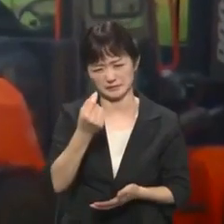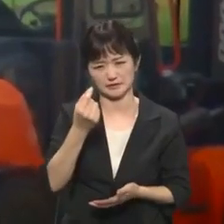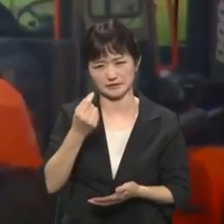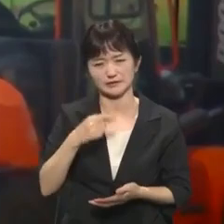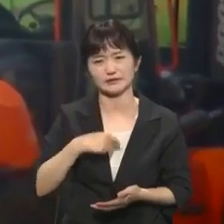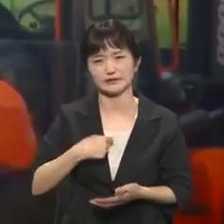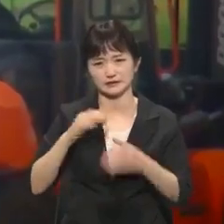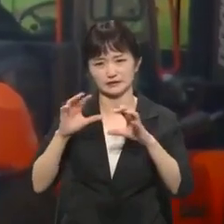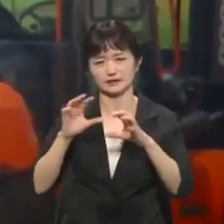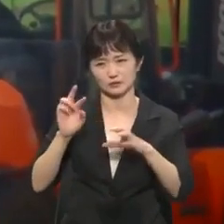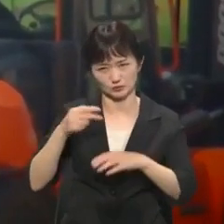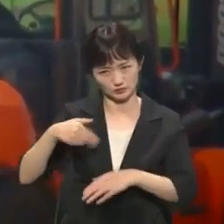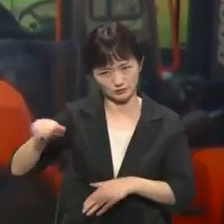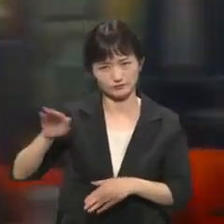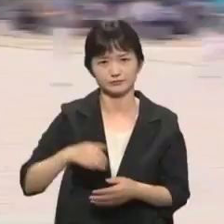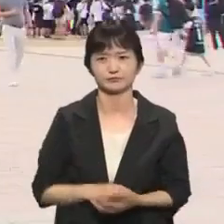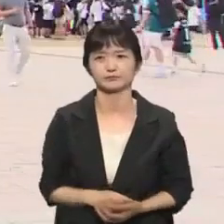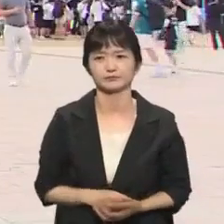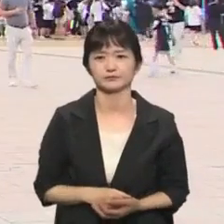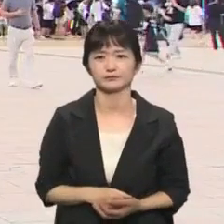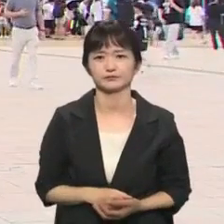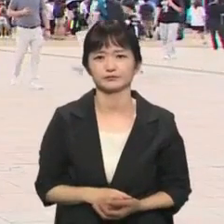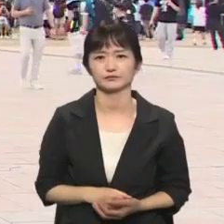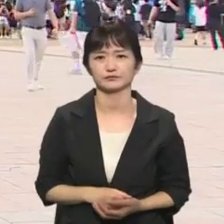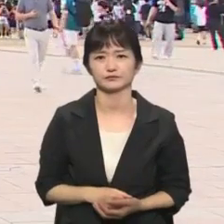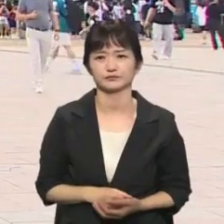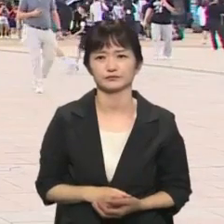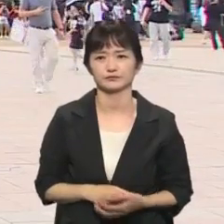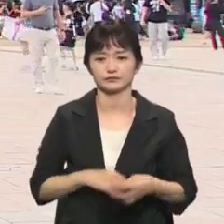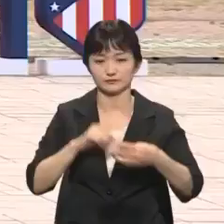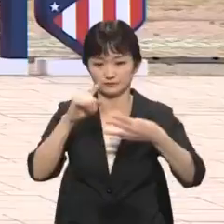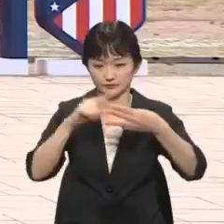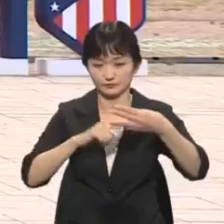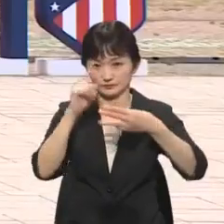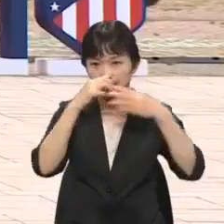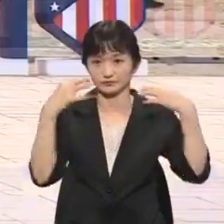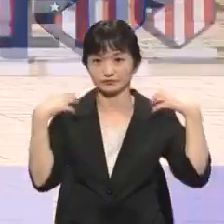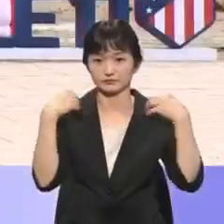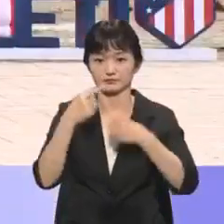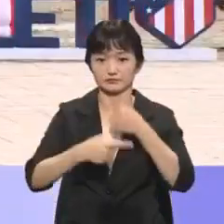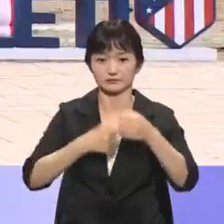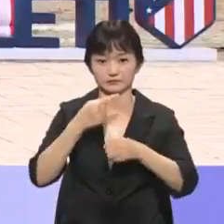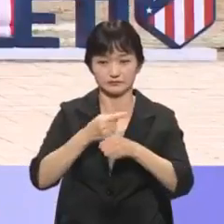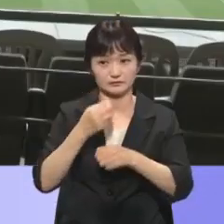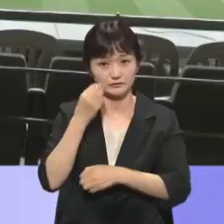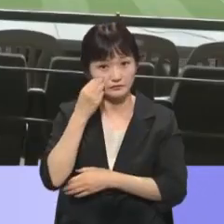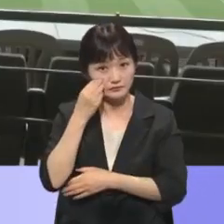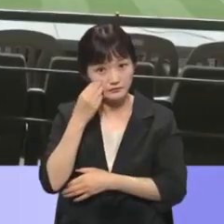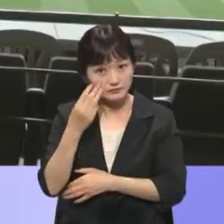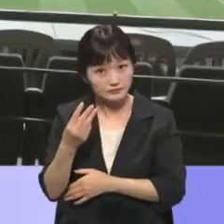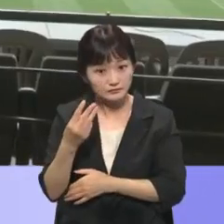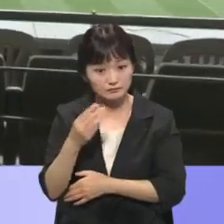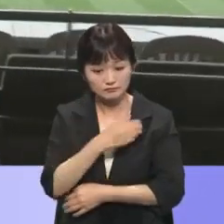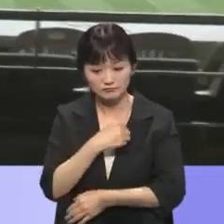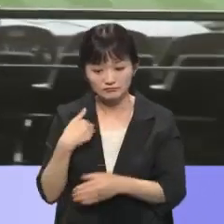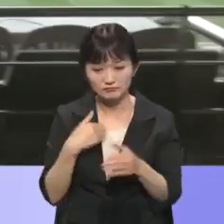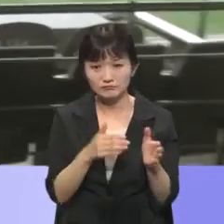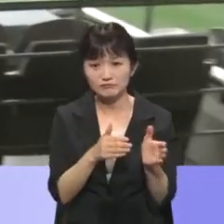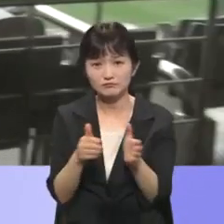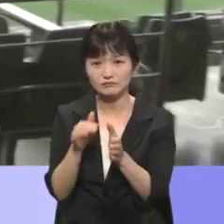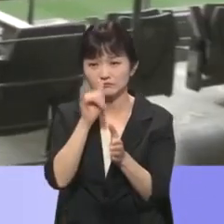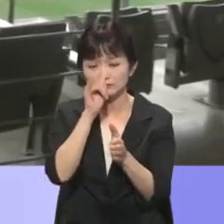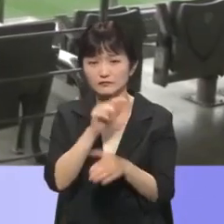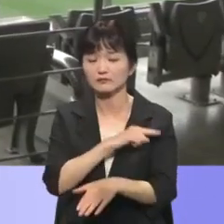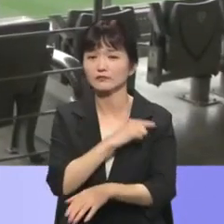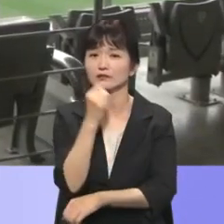이런 기본적인 것들이었는데 그거는 유산을 정부 1년 3개월 동안 너무나 충분히 준비할 수 있는 문제들이었는데 가장